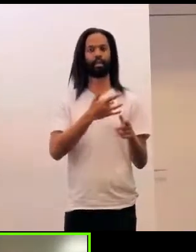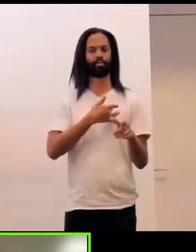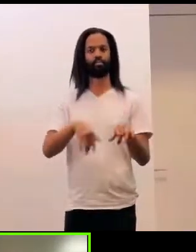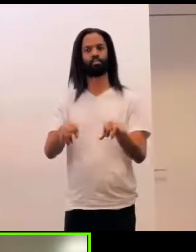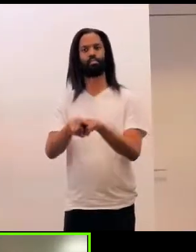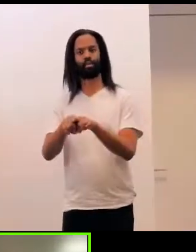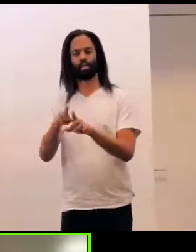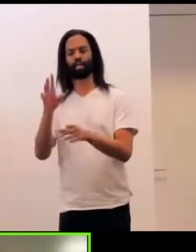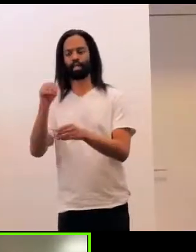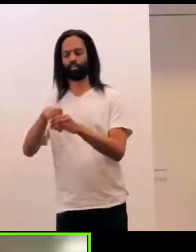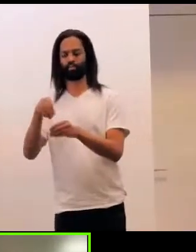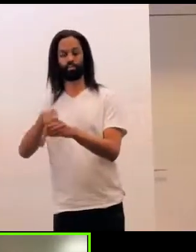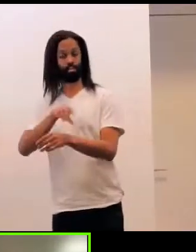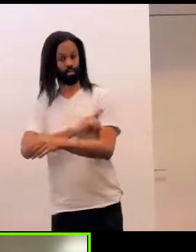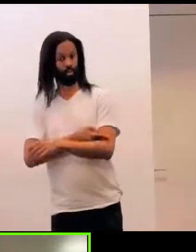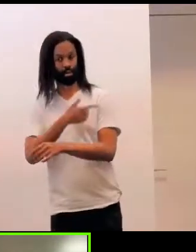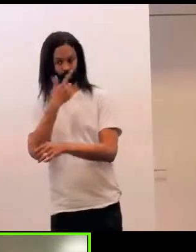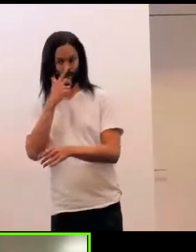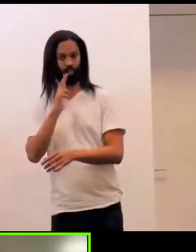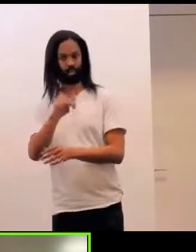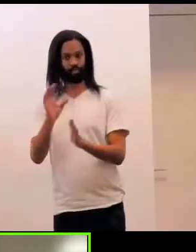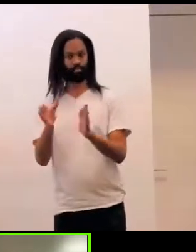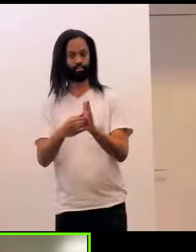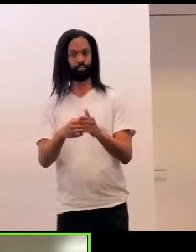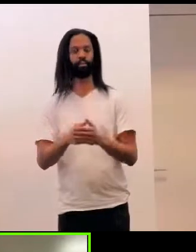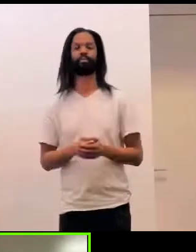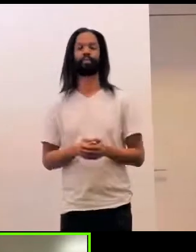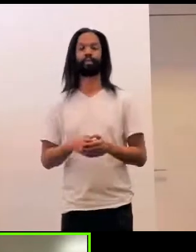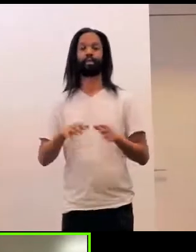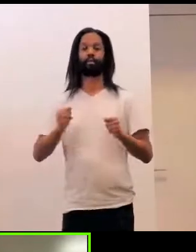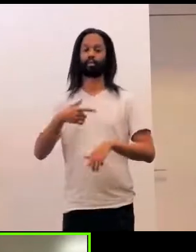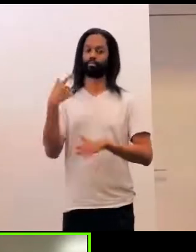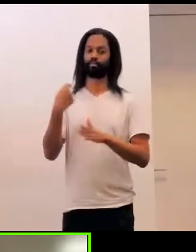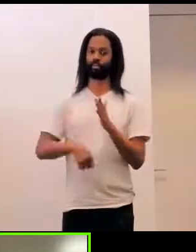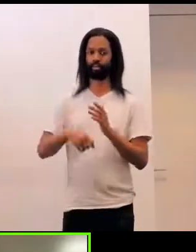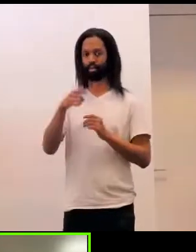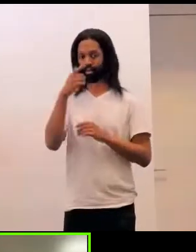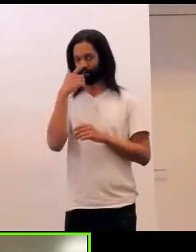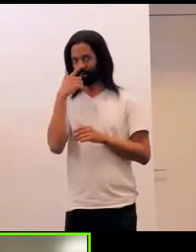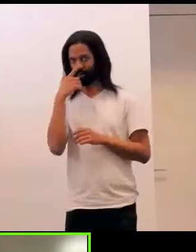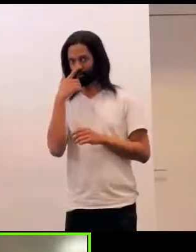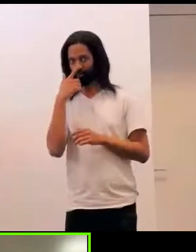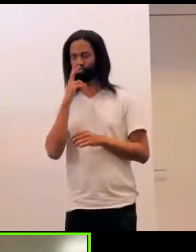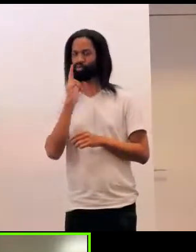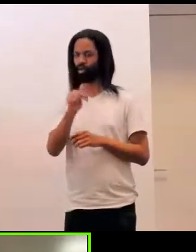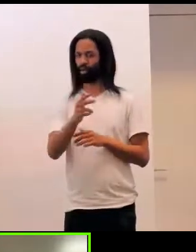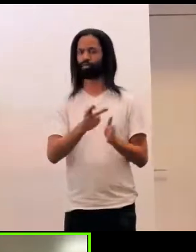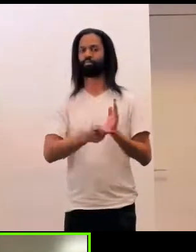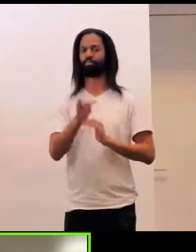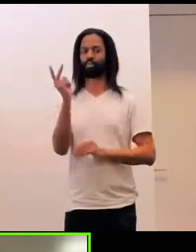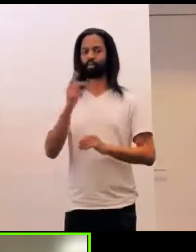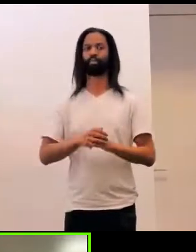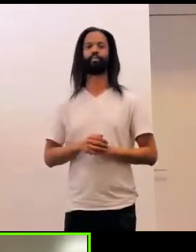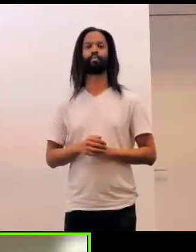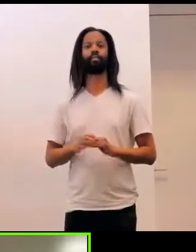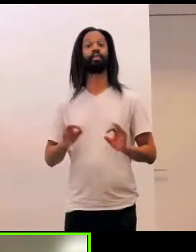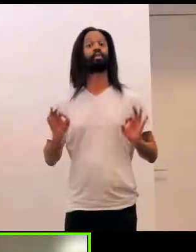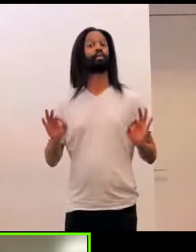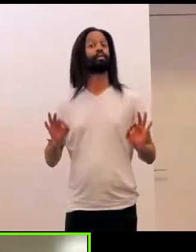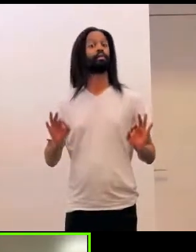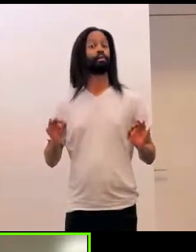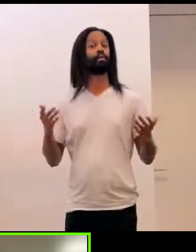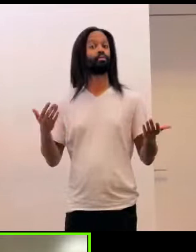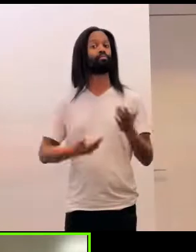une modification du montant des pénalités jusque-là peu récupérables. D'ores et déjà, la confiance a